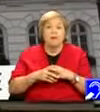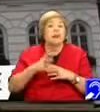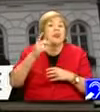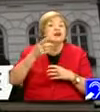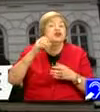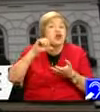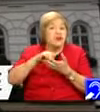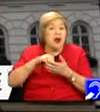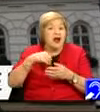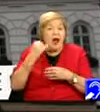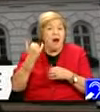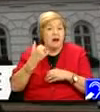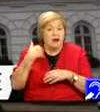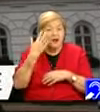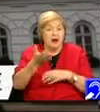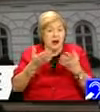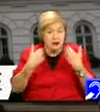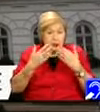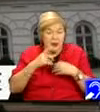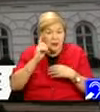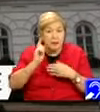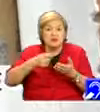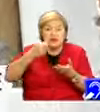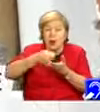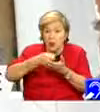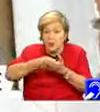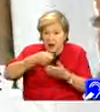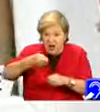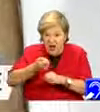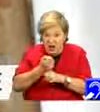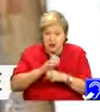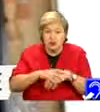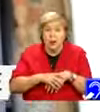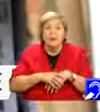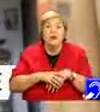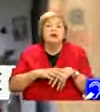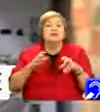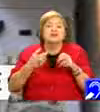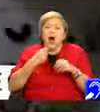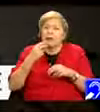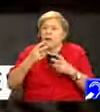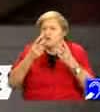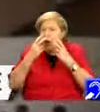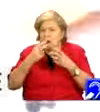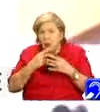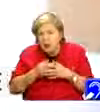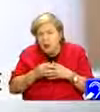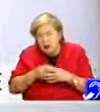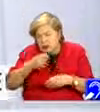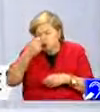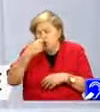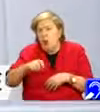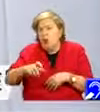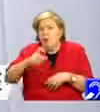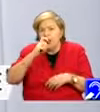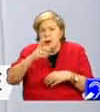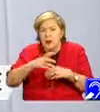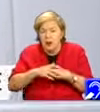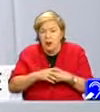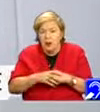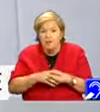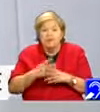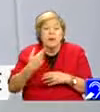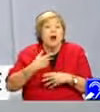livrează căldură în oraș ar trebui să cumpere gazul de pe bursă, iar sumele sunt exorbitante. Două variante, fie să pornim